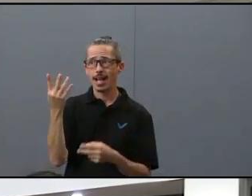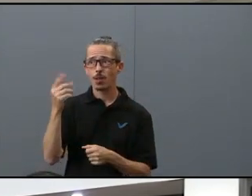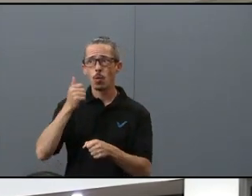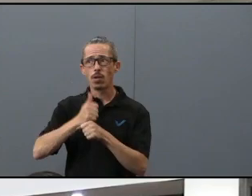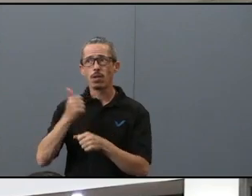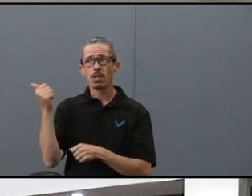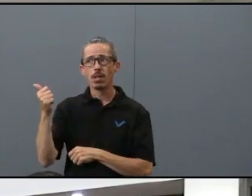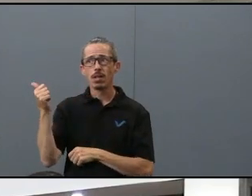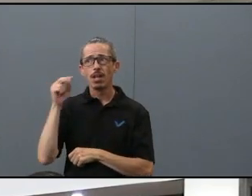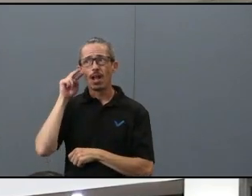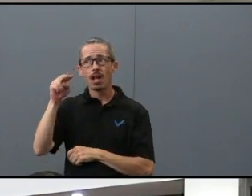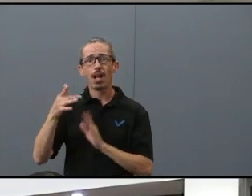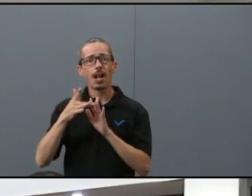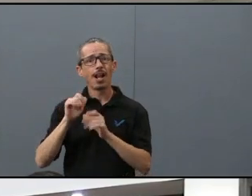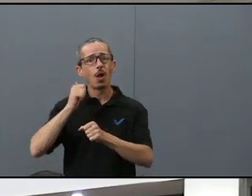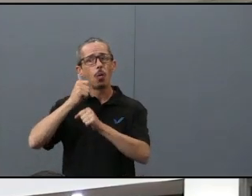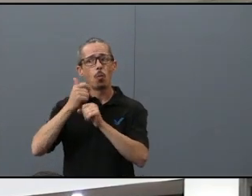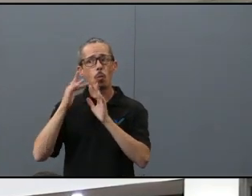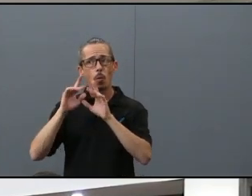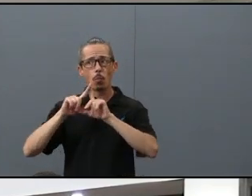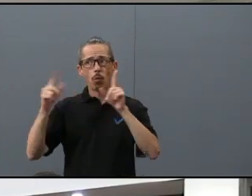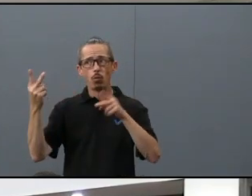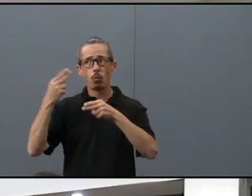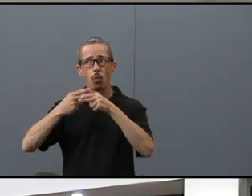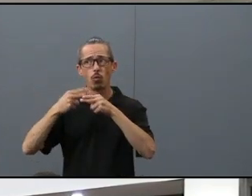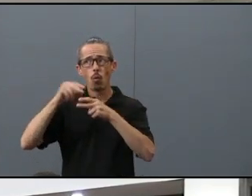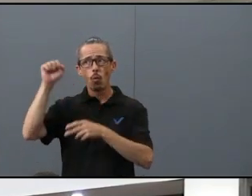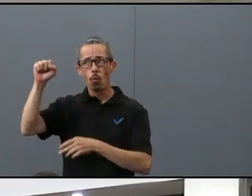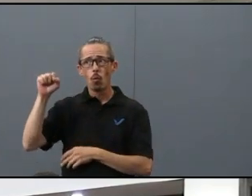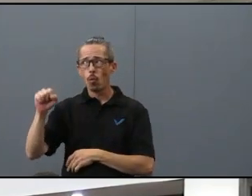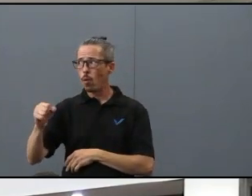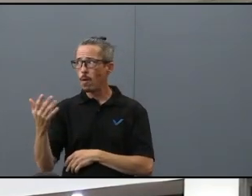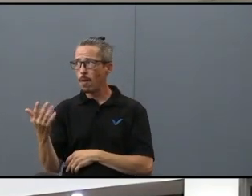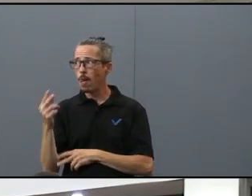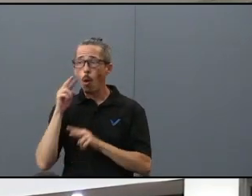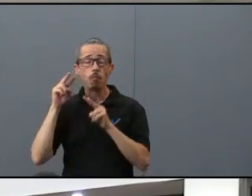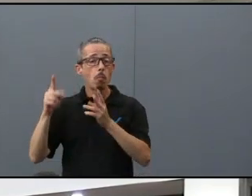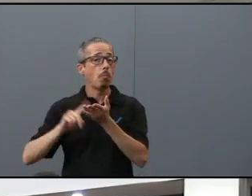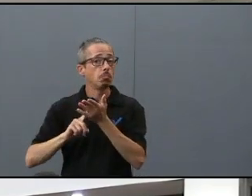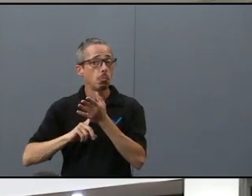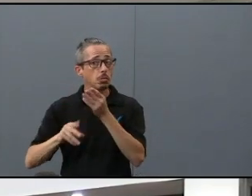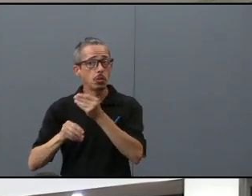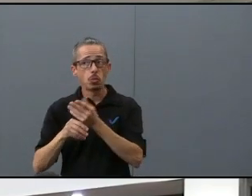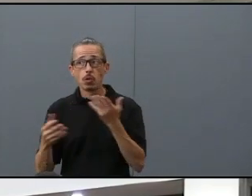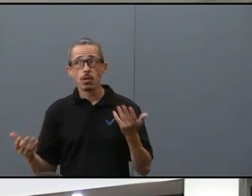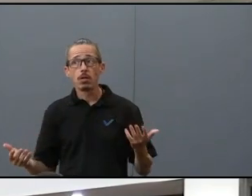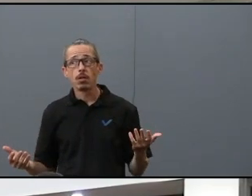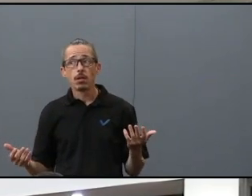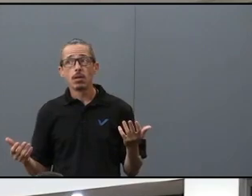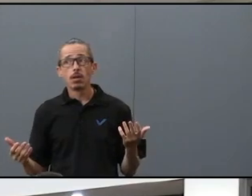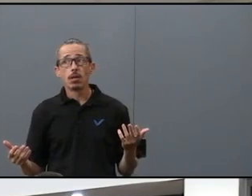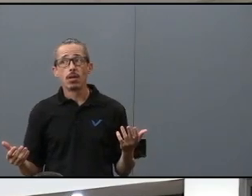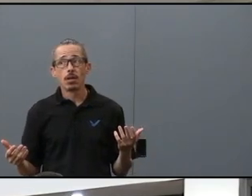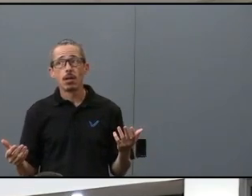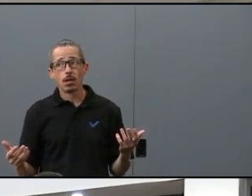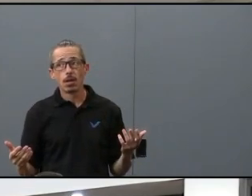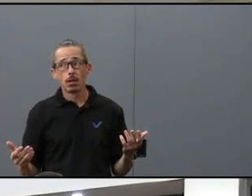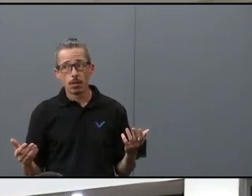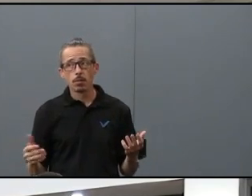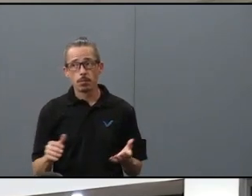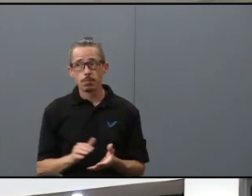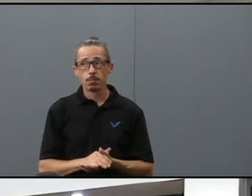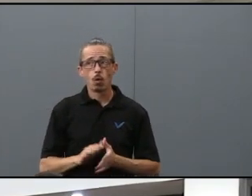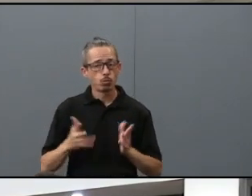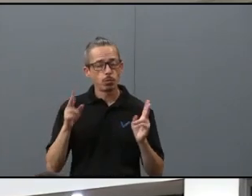quand on va voir sur le site de la ville sil y a juste deux noms de marqués ah on va voir s'il vous plaît parce que vous avz déjà mentionné ouais bah ouais je